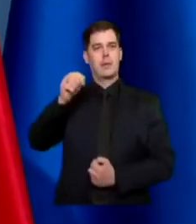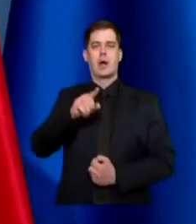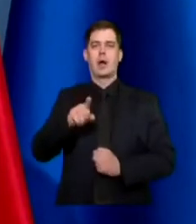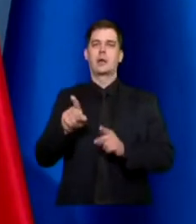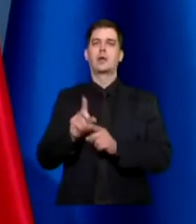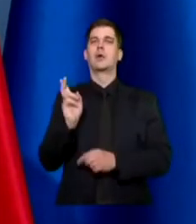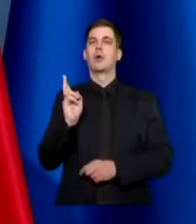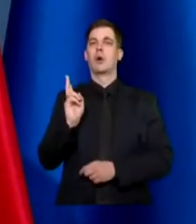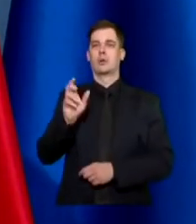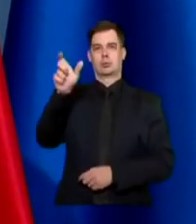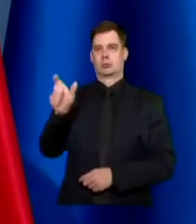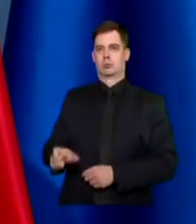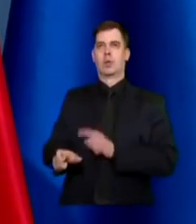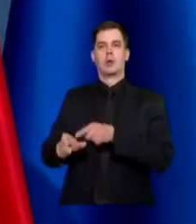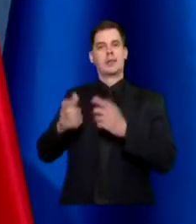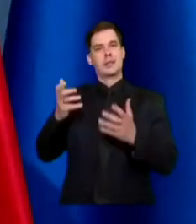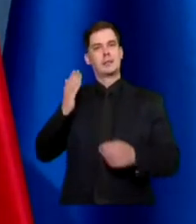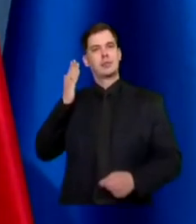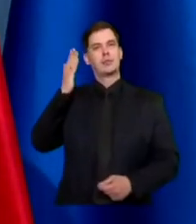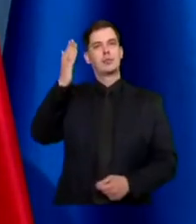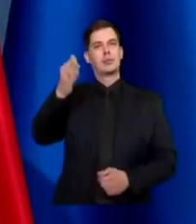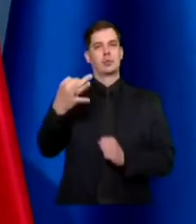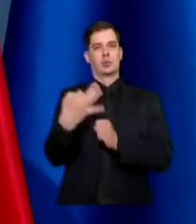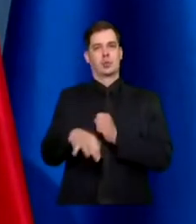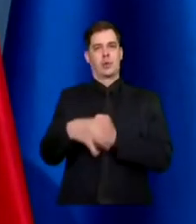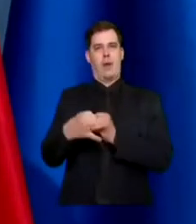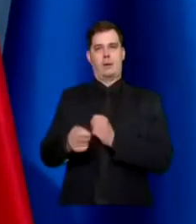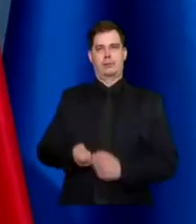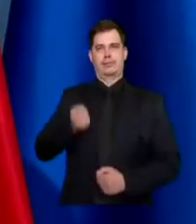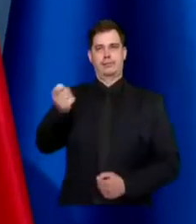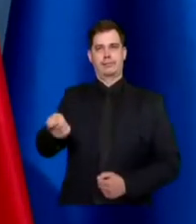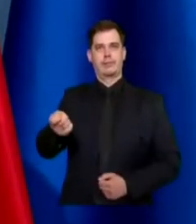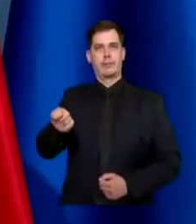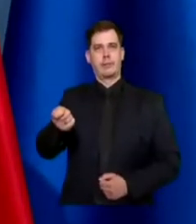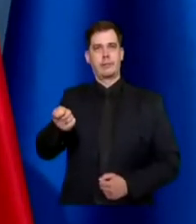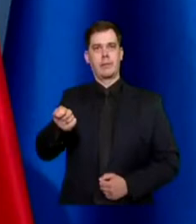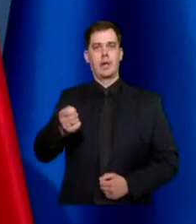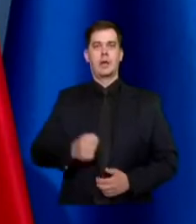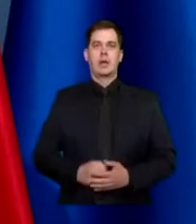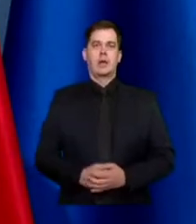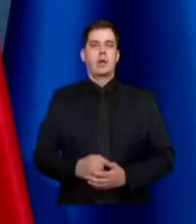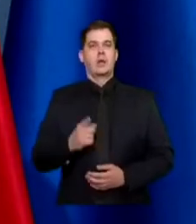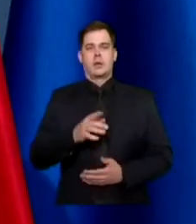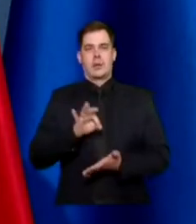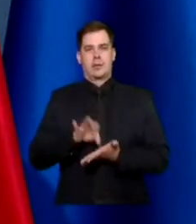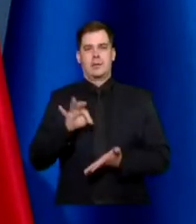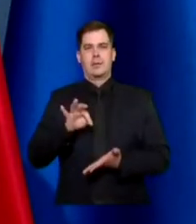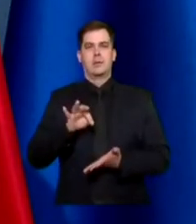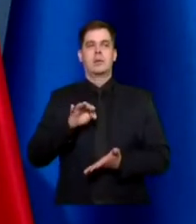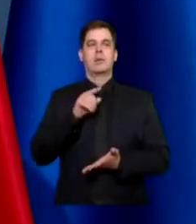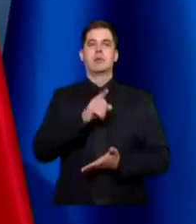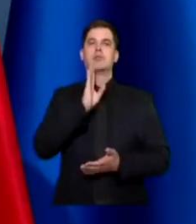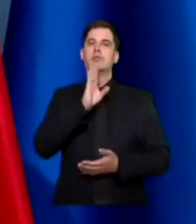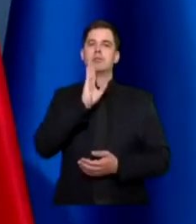dla tych, którzy myślą o studiowaniu. I na pewno